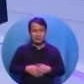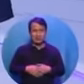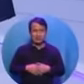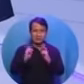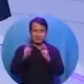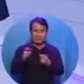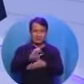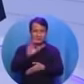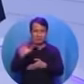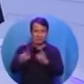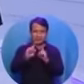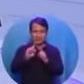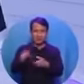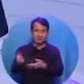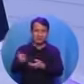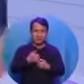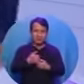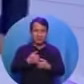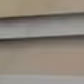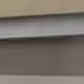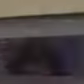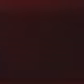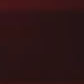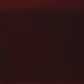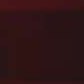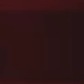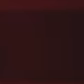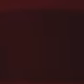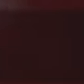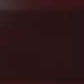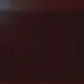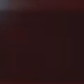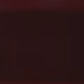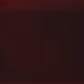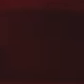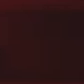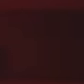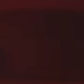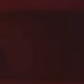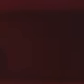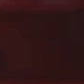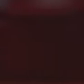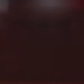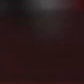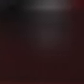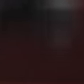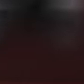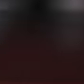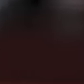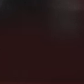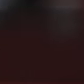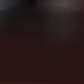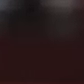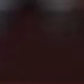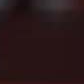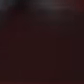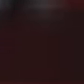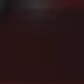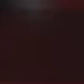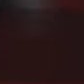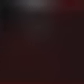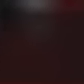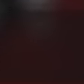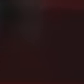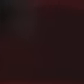tayong report. Natanggap na po namin yung pera na binigay niyo po sa amin. At ito rin po yung